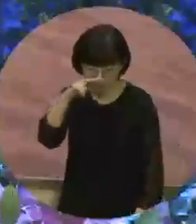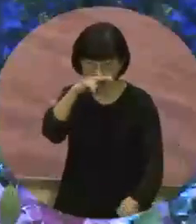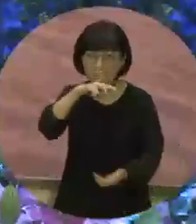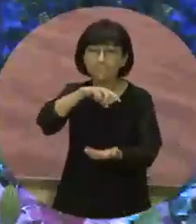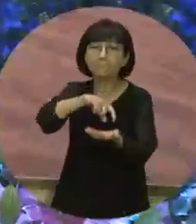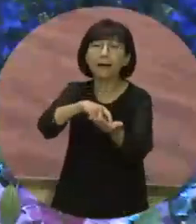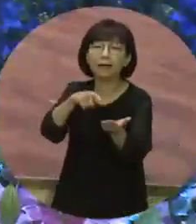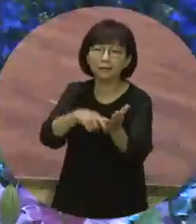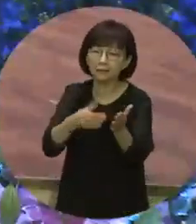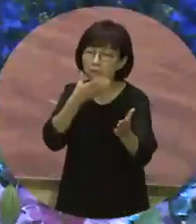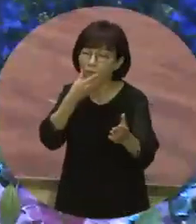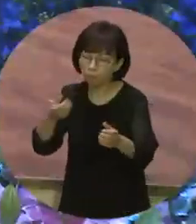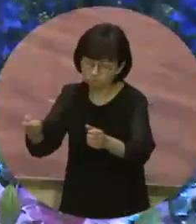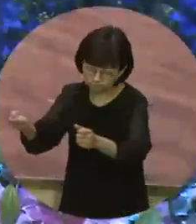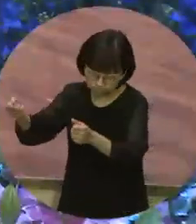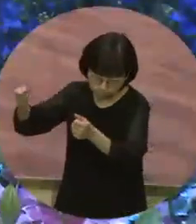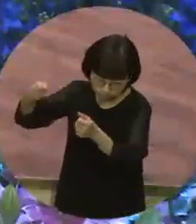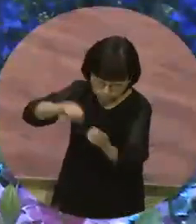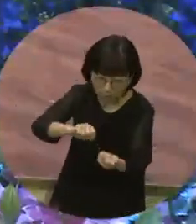쏟아부어요.